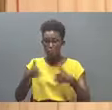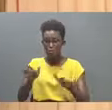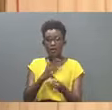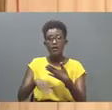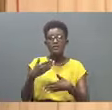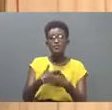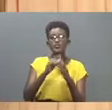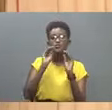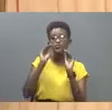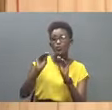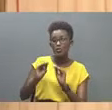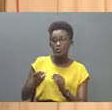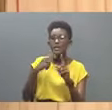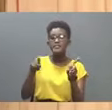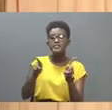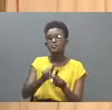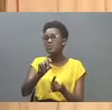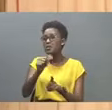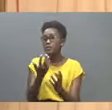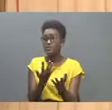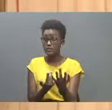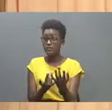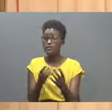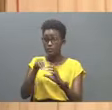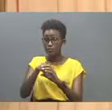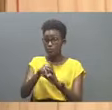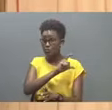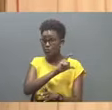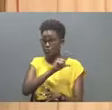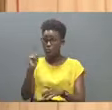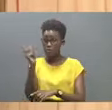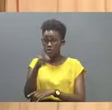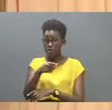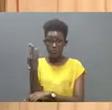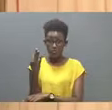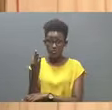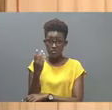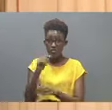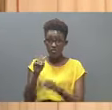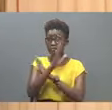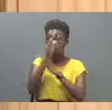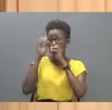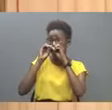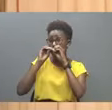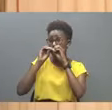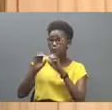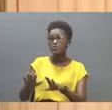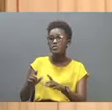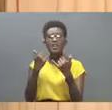qui ont intervenu et d'autres que nous attendons. Que Dieu vous